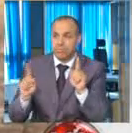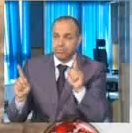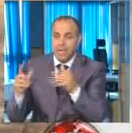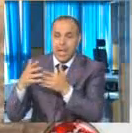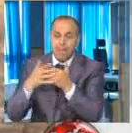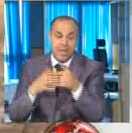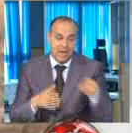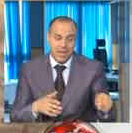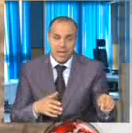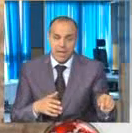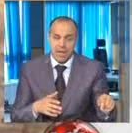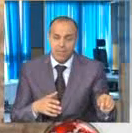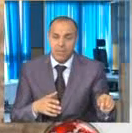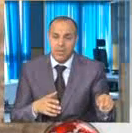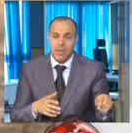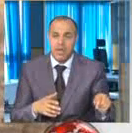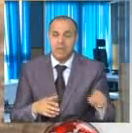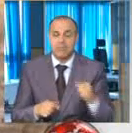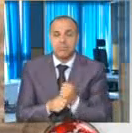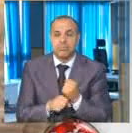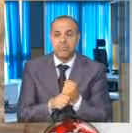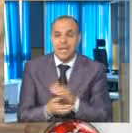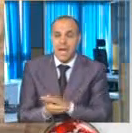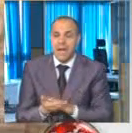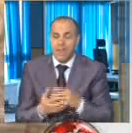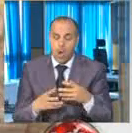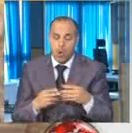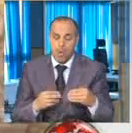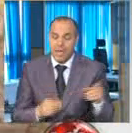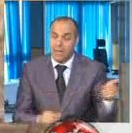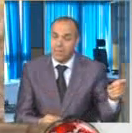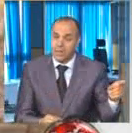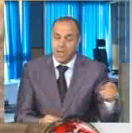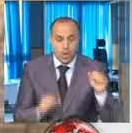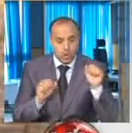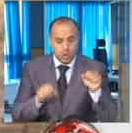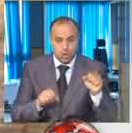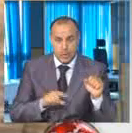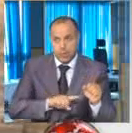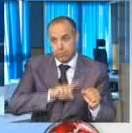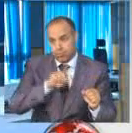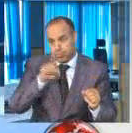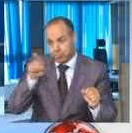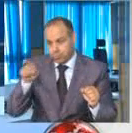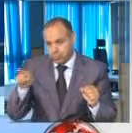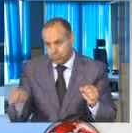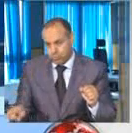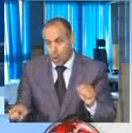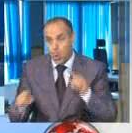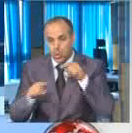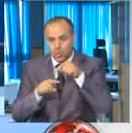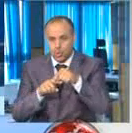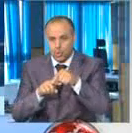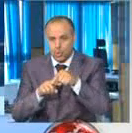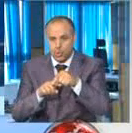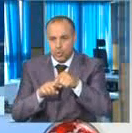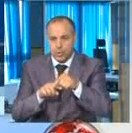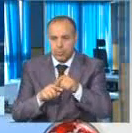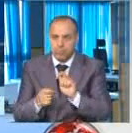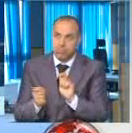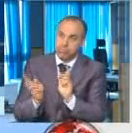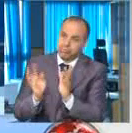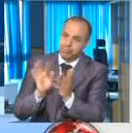الأمريكية التي يتم تشغيلها من الأراضي الرومانية يمكن تحويلها إلى منظومة هجومية بمجرد